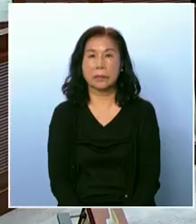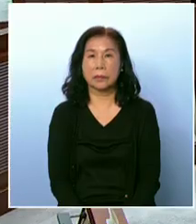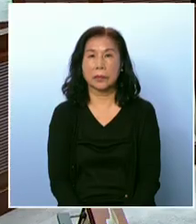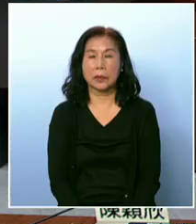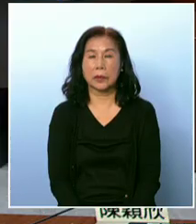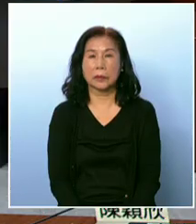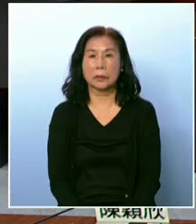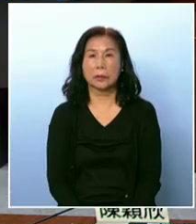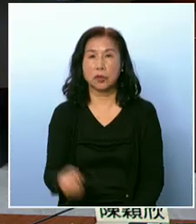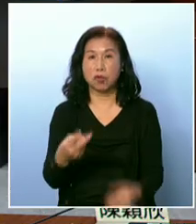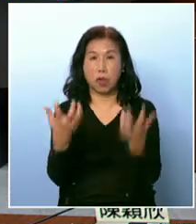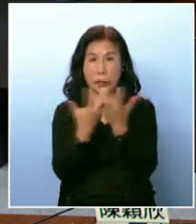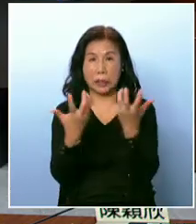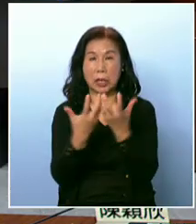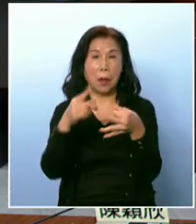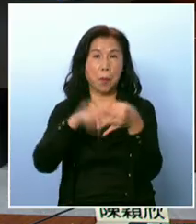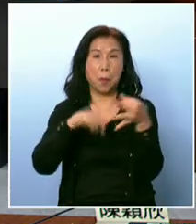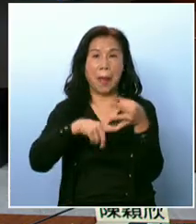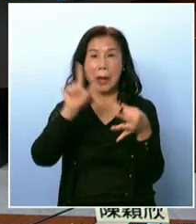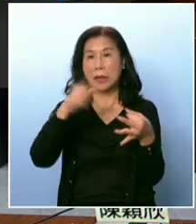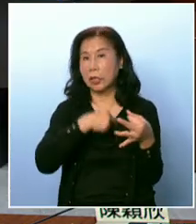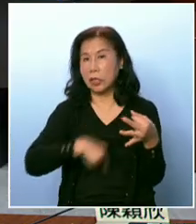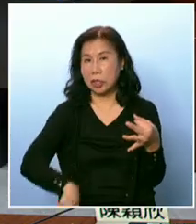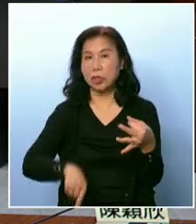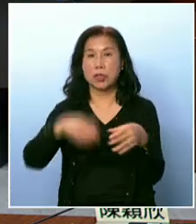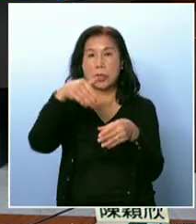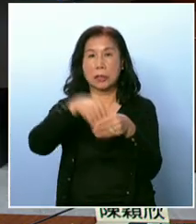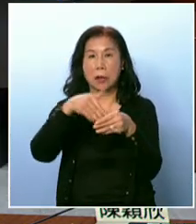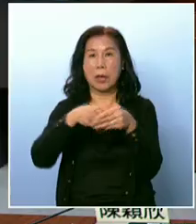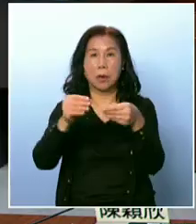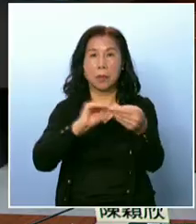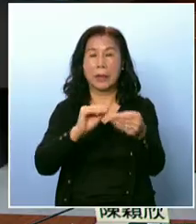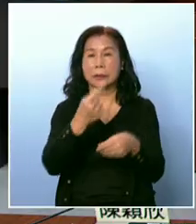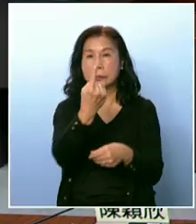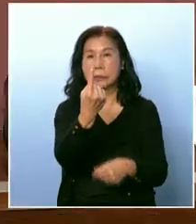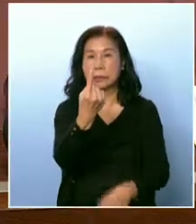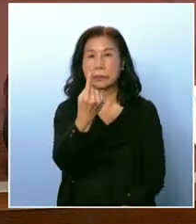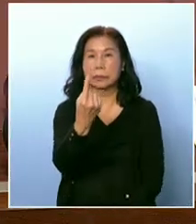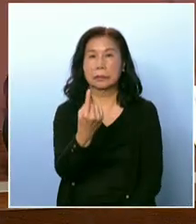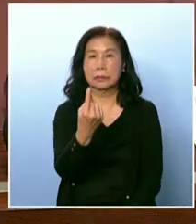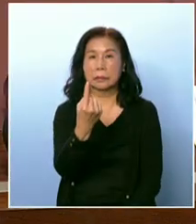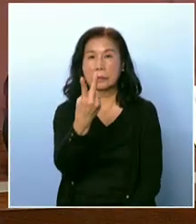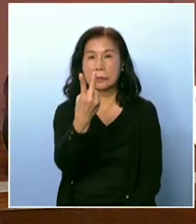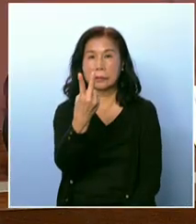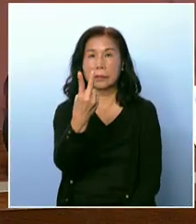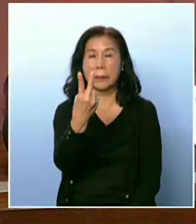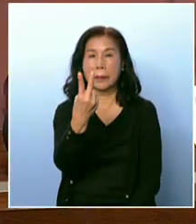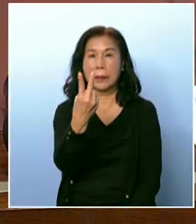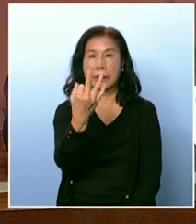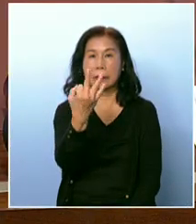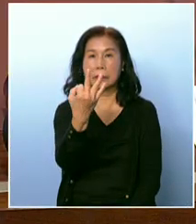好，嗱，我依家點算你？ I'll start counting Dr. Starry Lee's votes. 1,